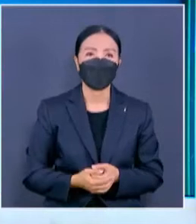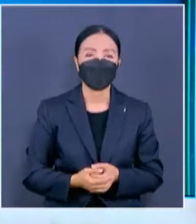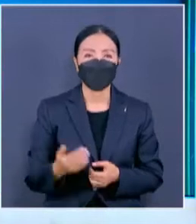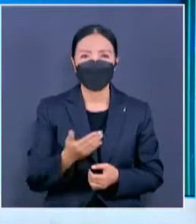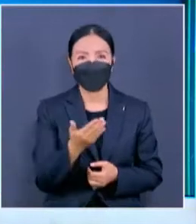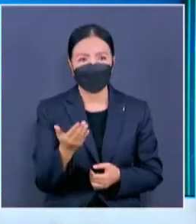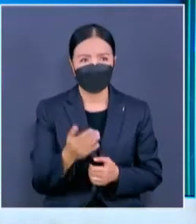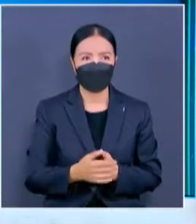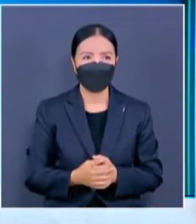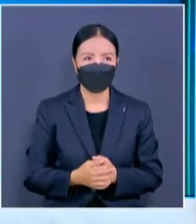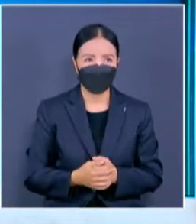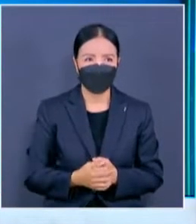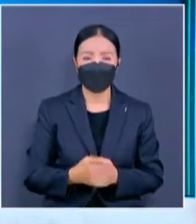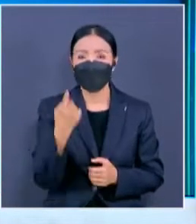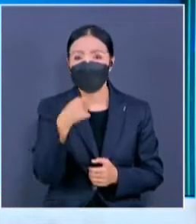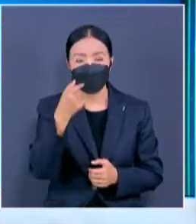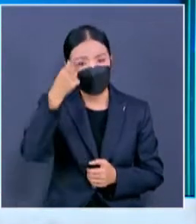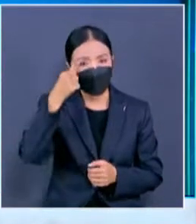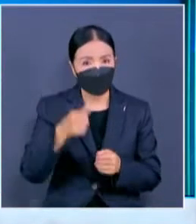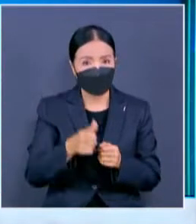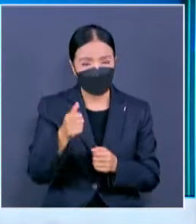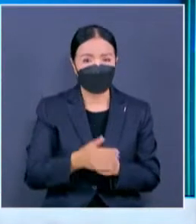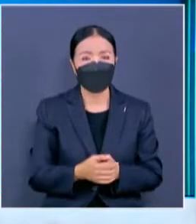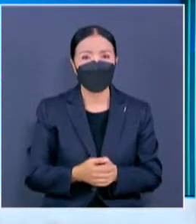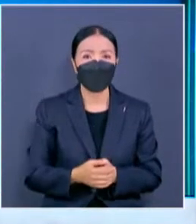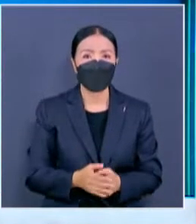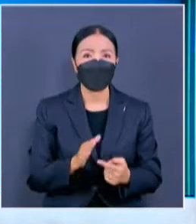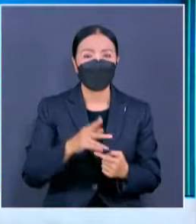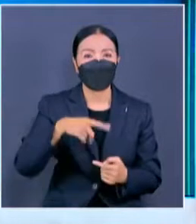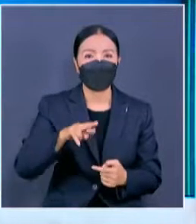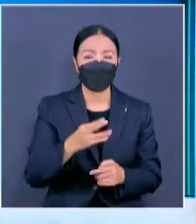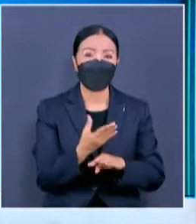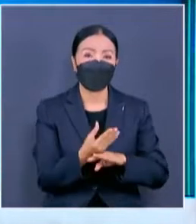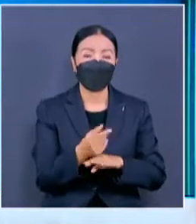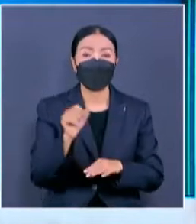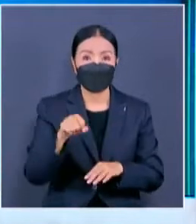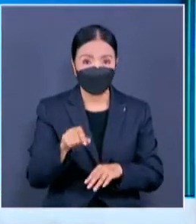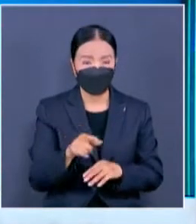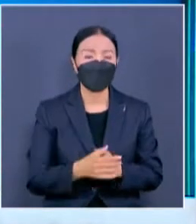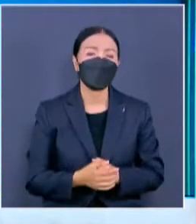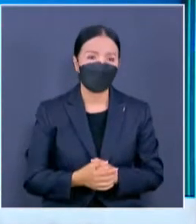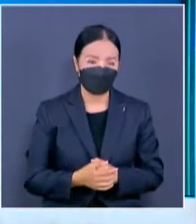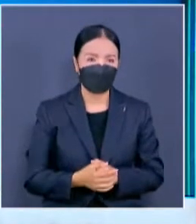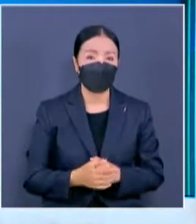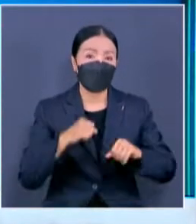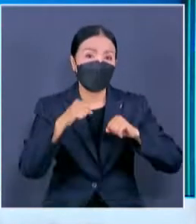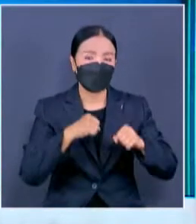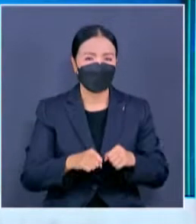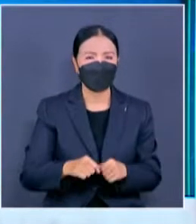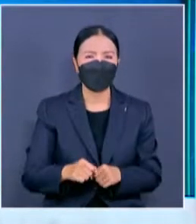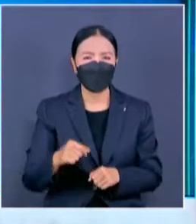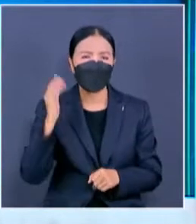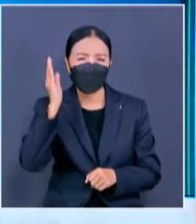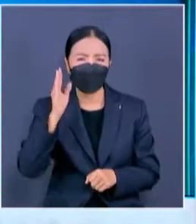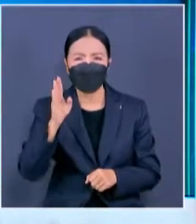คุณผู้ชมมาต่อกันที่เรื่องนี้กันหน่อยนะคะใครที่จำกันได้แพรพลอยขวาท่อนสูงหลังจากที่จบเรื่องจบราวไปจากหนุ่มที่เอาน้ำมาราดหัว